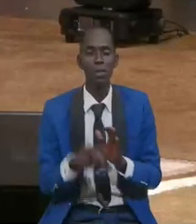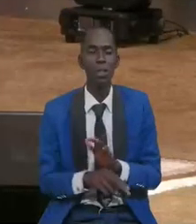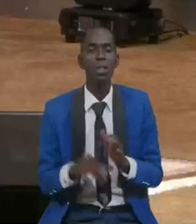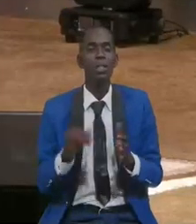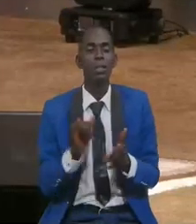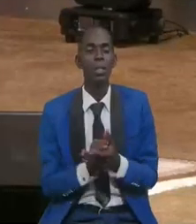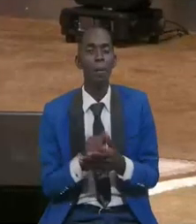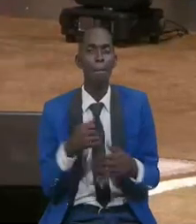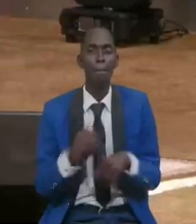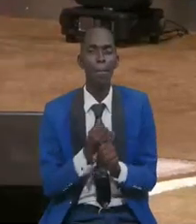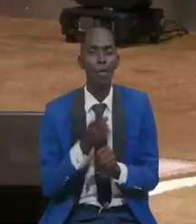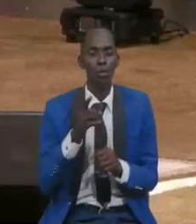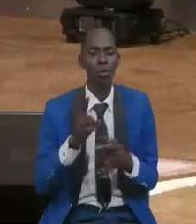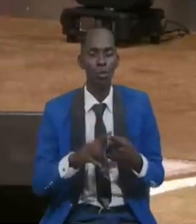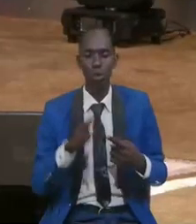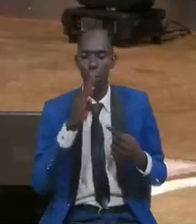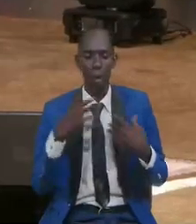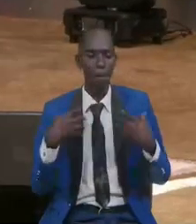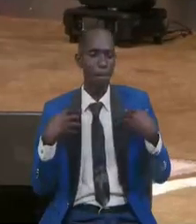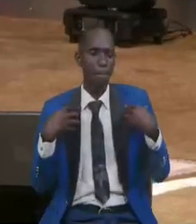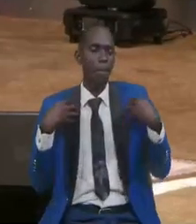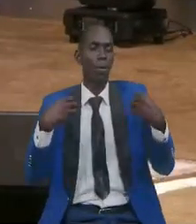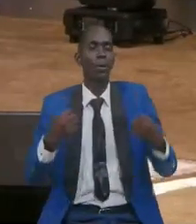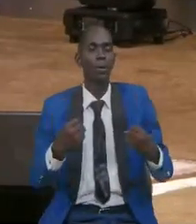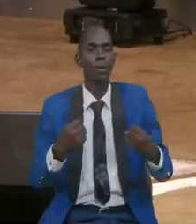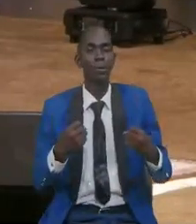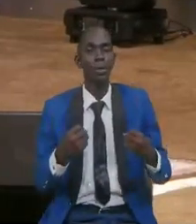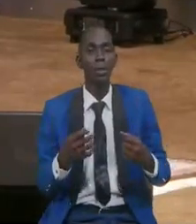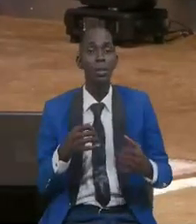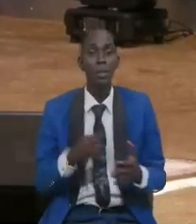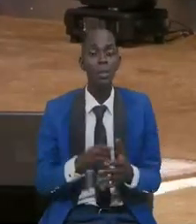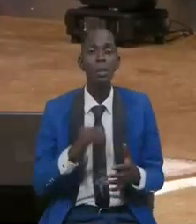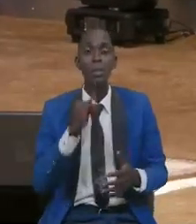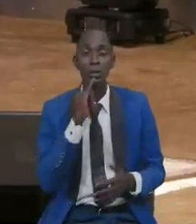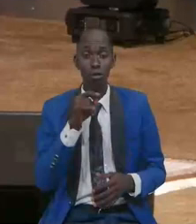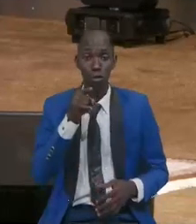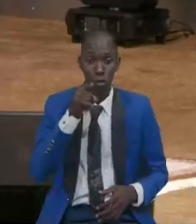l'avoir, d'avoir l'audace et le courage. C'est toi, ô roi,